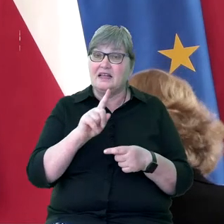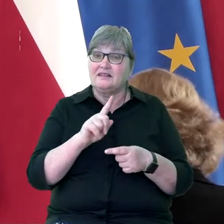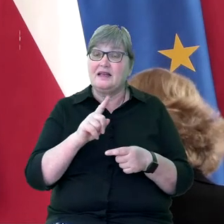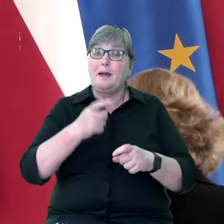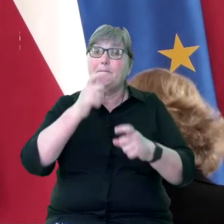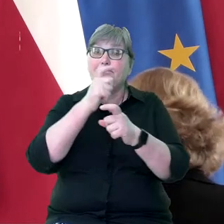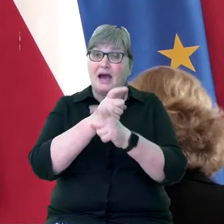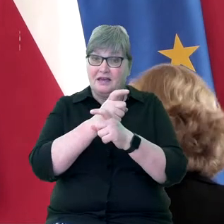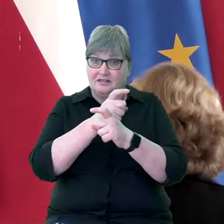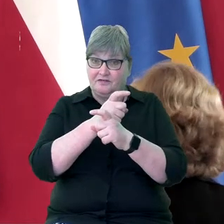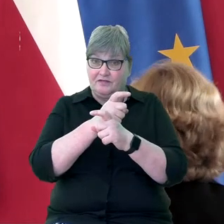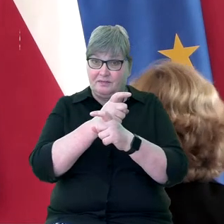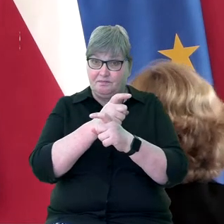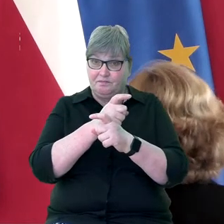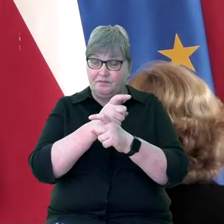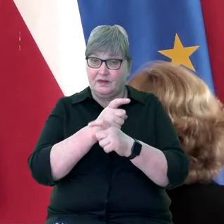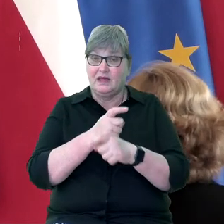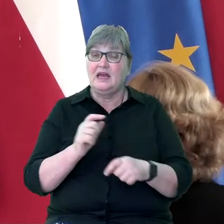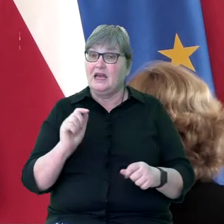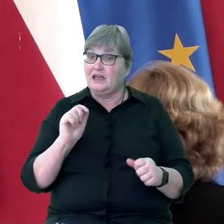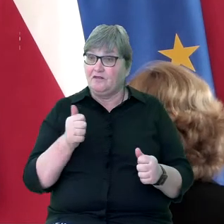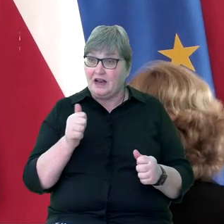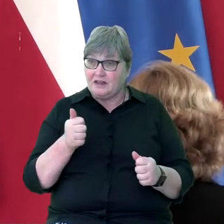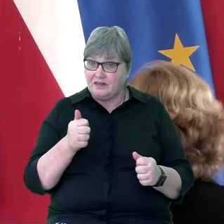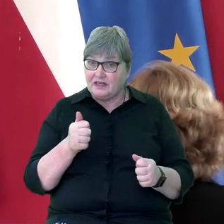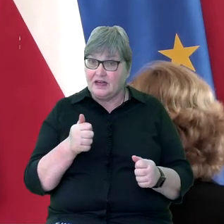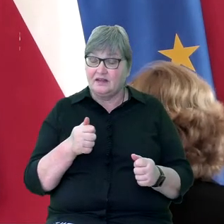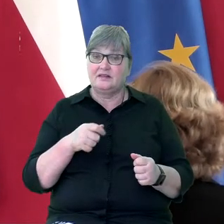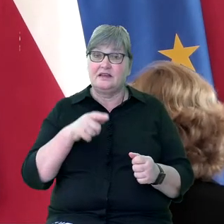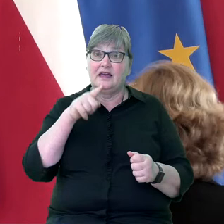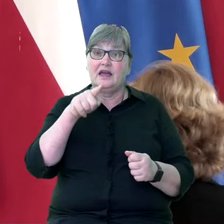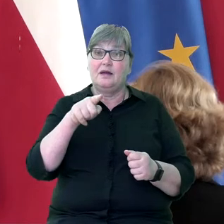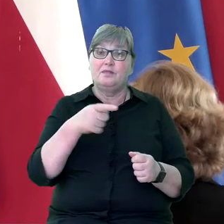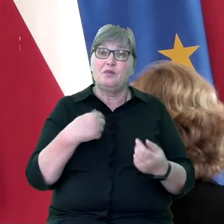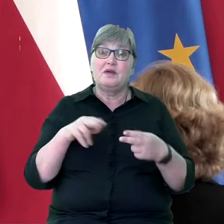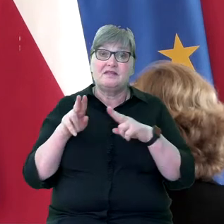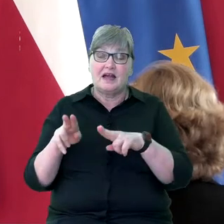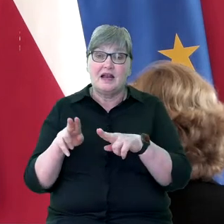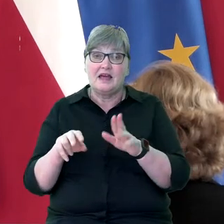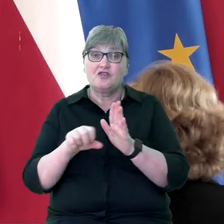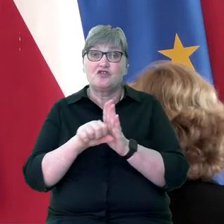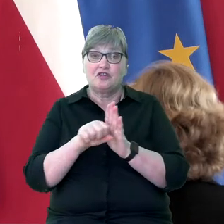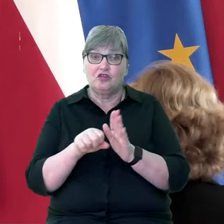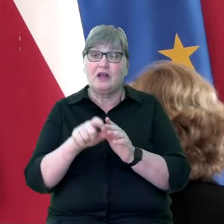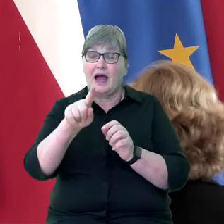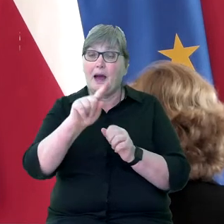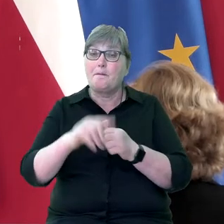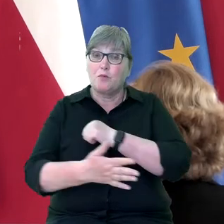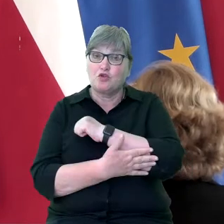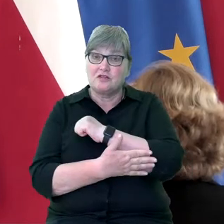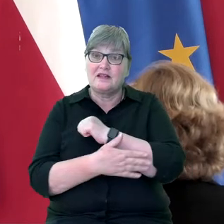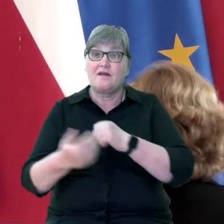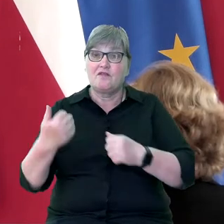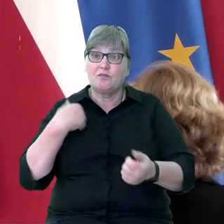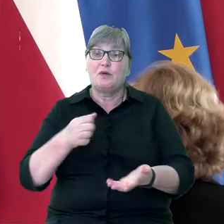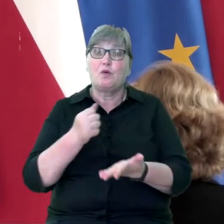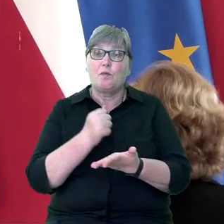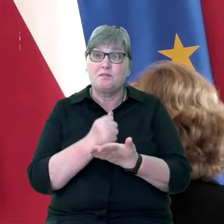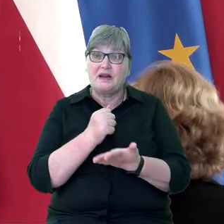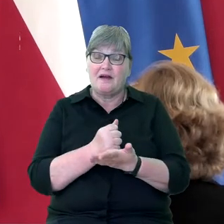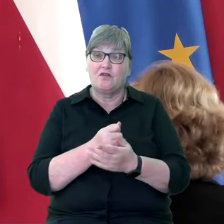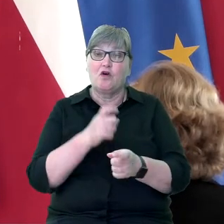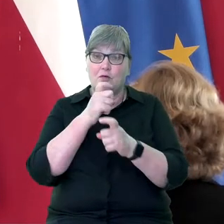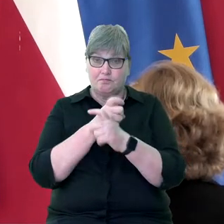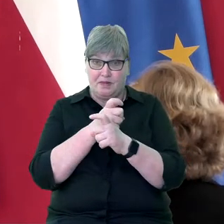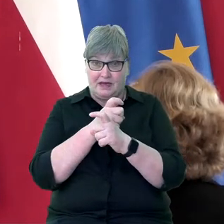którym pełnił swoją funkcję, ale źródłem tych kompetencji było prawo stanowione przez państwo. Służba